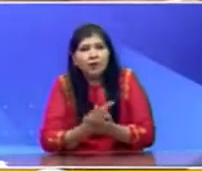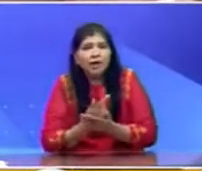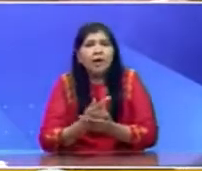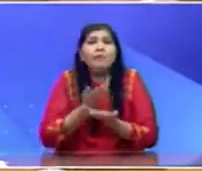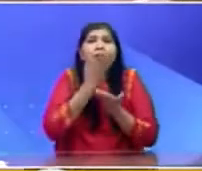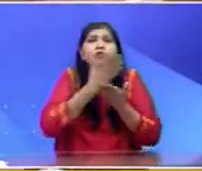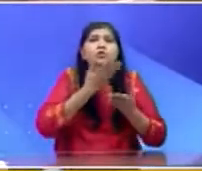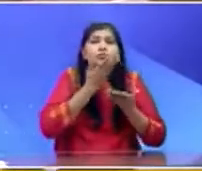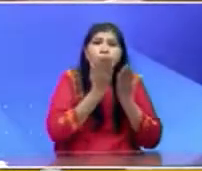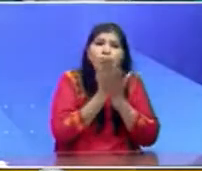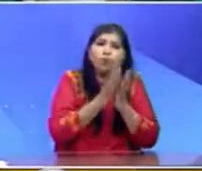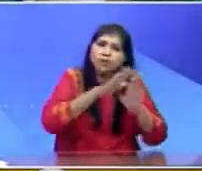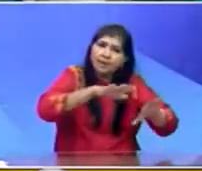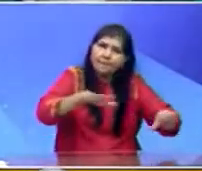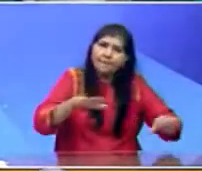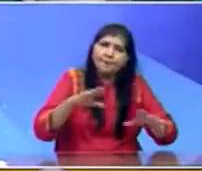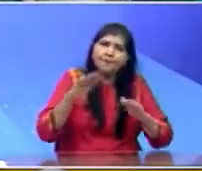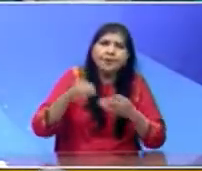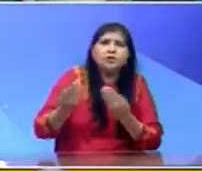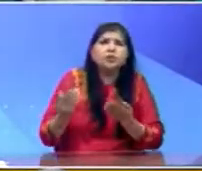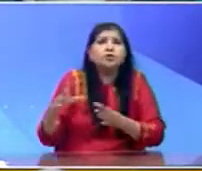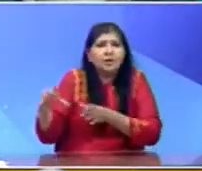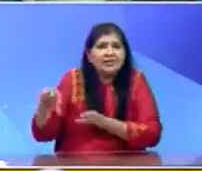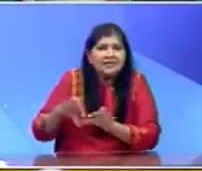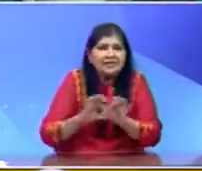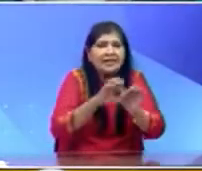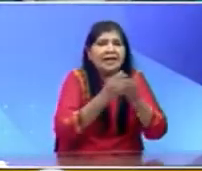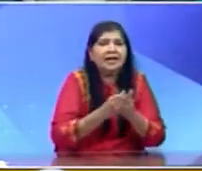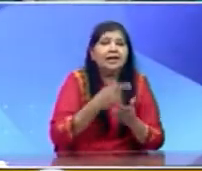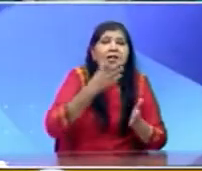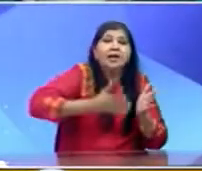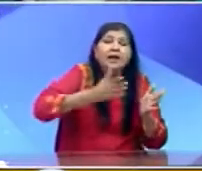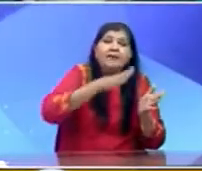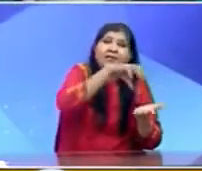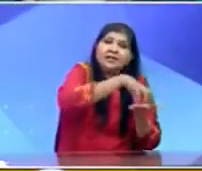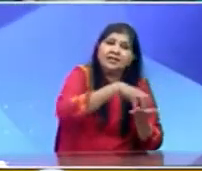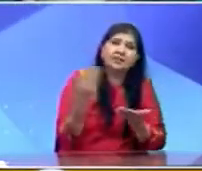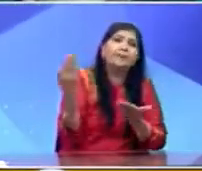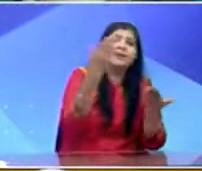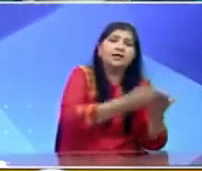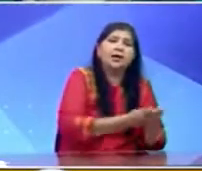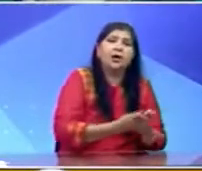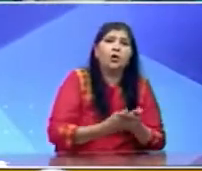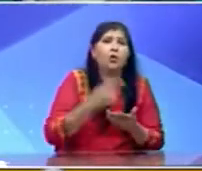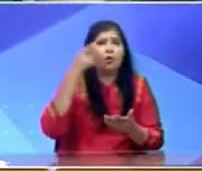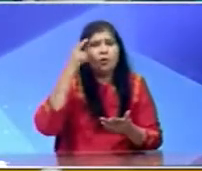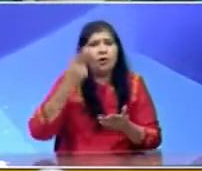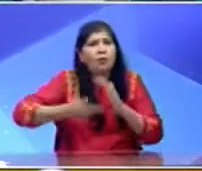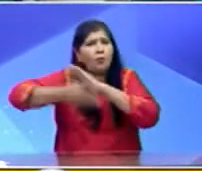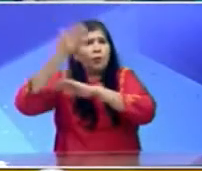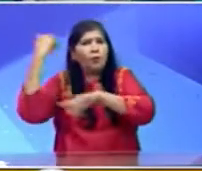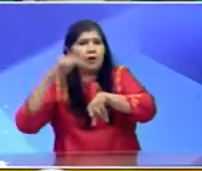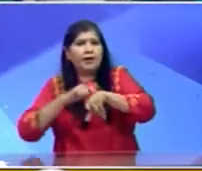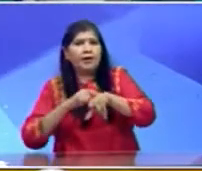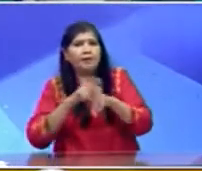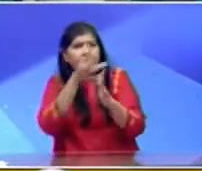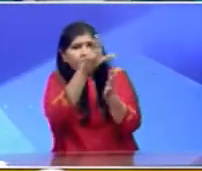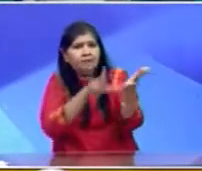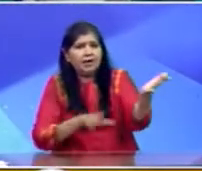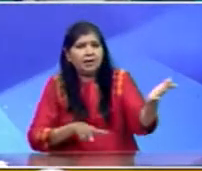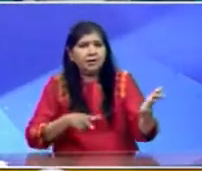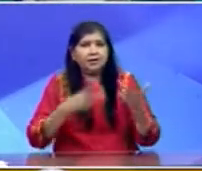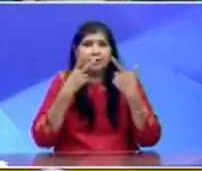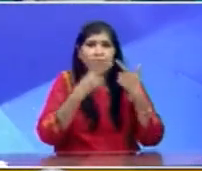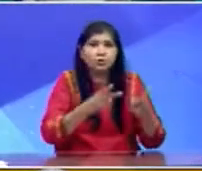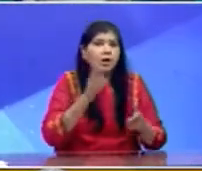स्कूल के छोटे छोटे बच्चों को लेकर के जरूर स्टेशन पे जाएं और पूरा घटनाक्रम उन बच्चों